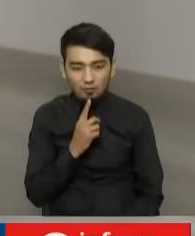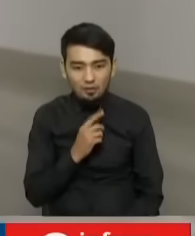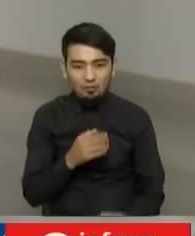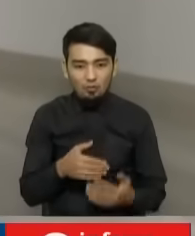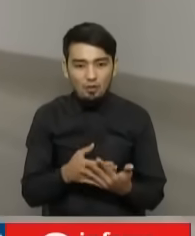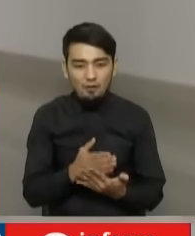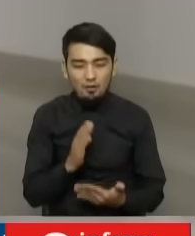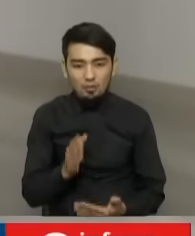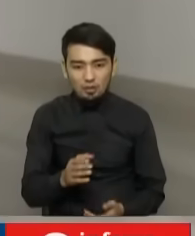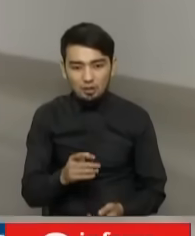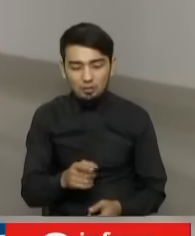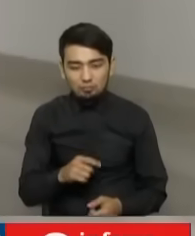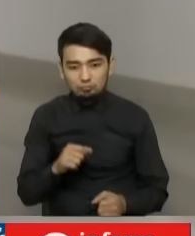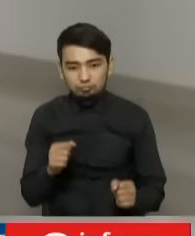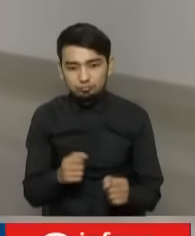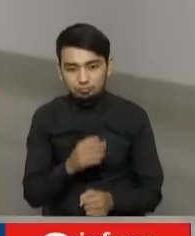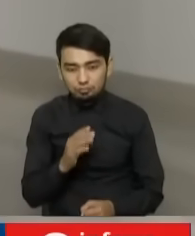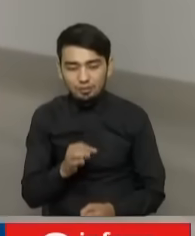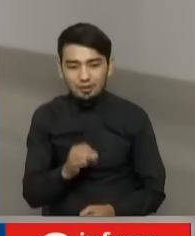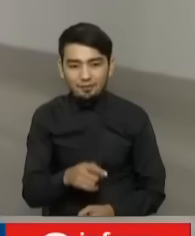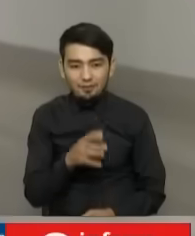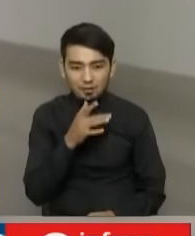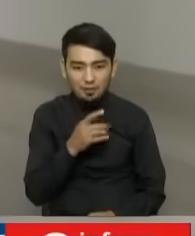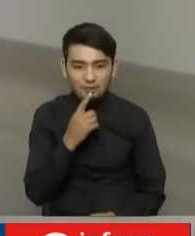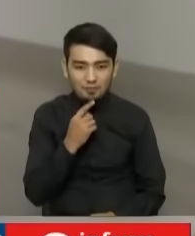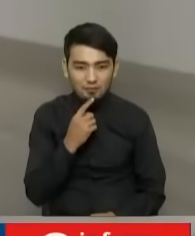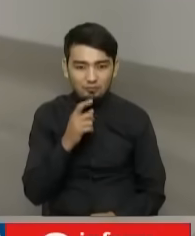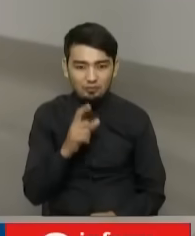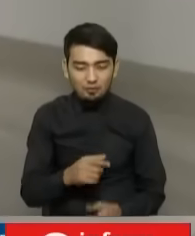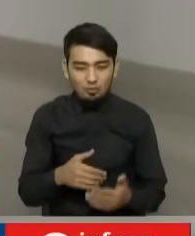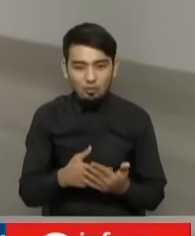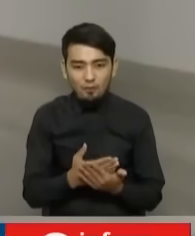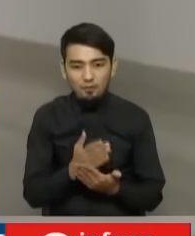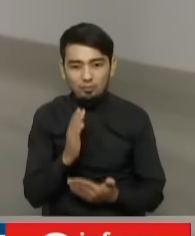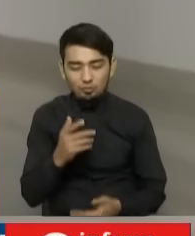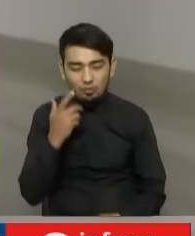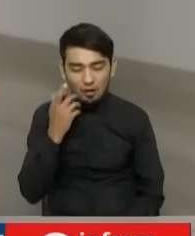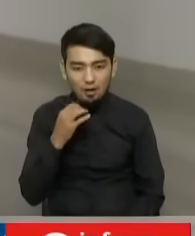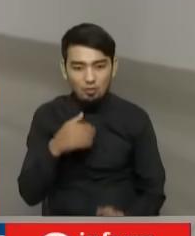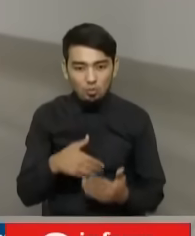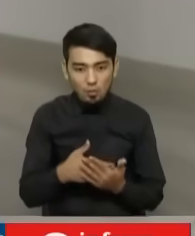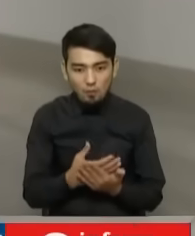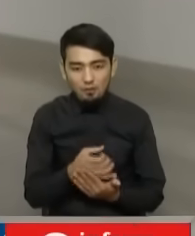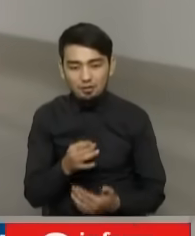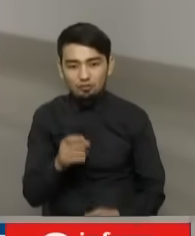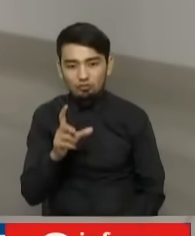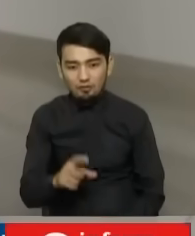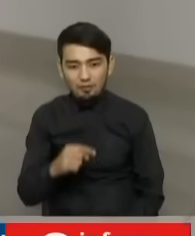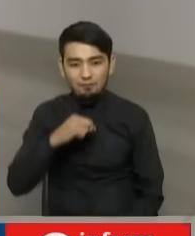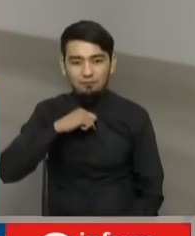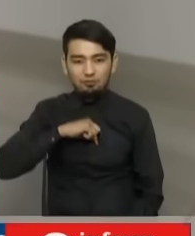жаңарат, жылдамдалат. Сол кезде адамның қаны жаңарат. Адамның қаны жаңарған кезде адамның